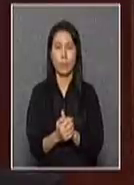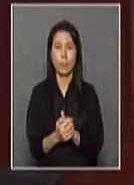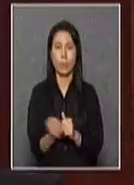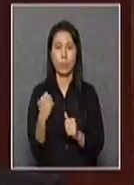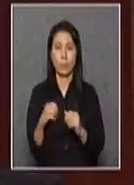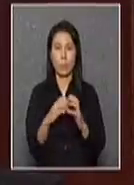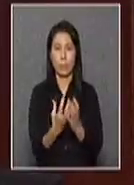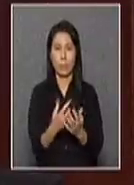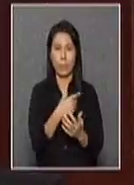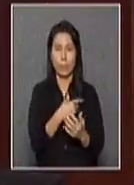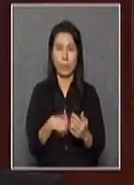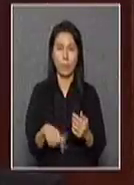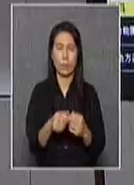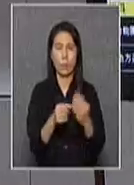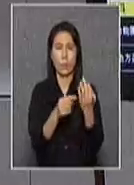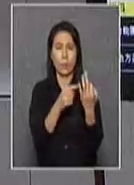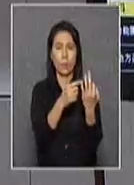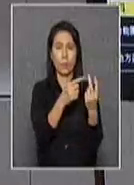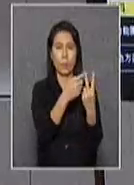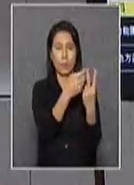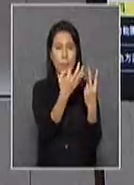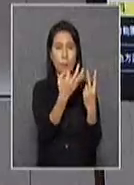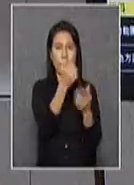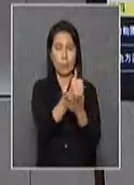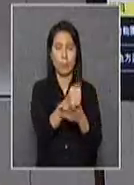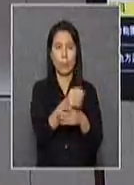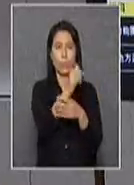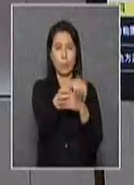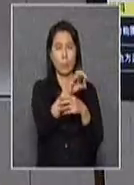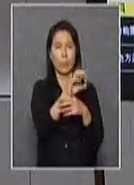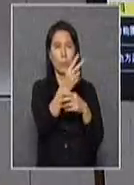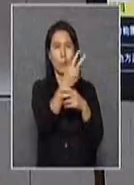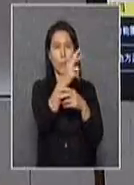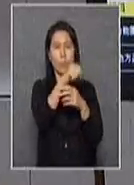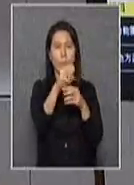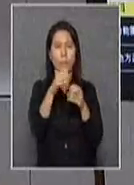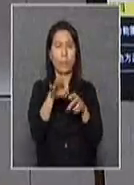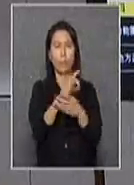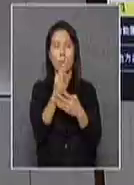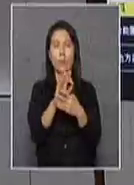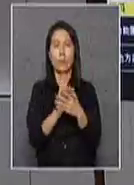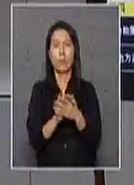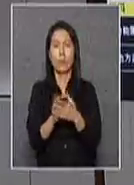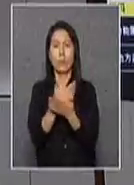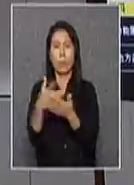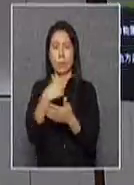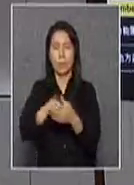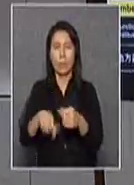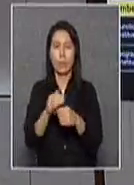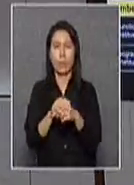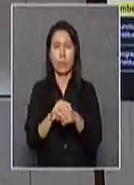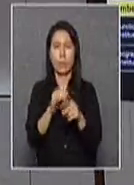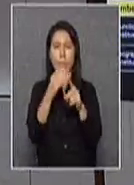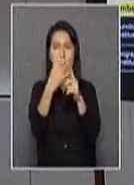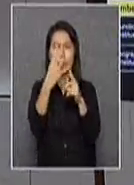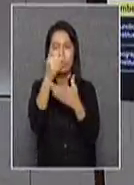功能團體選舉產生的議員23位出席，沒人贊成，22位反對，沒人棄權。分區直接選舉產生的議員